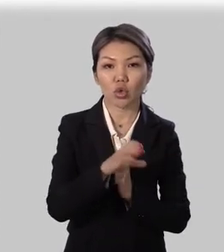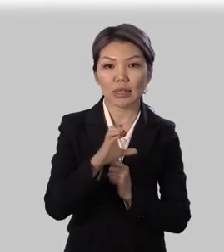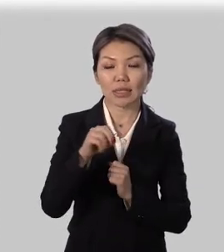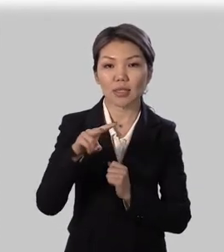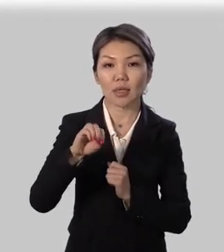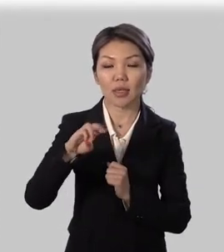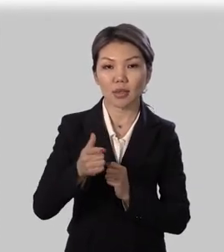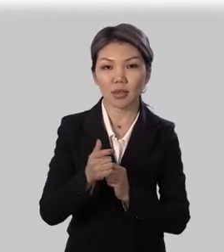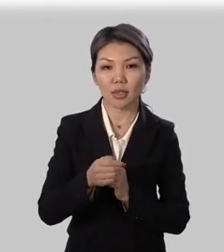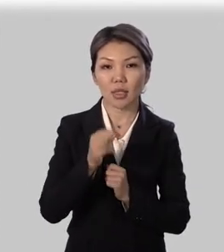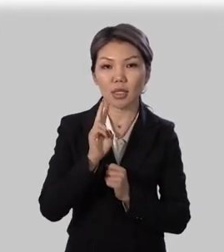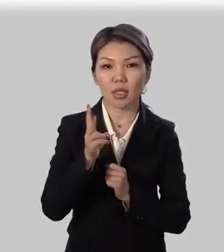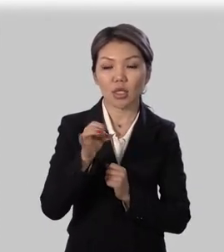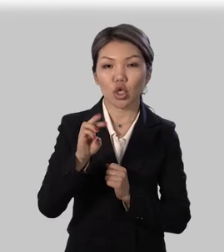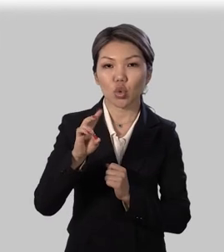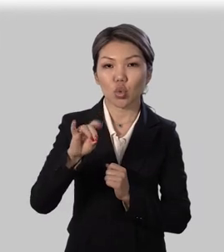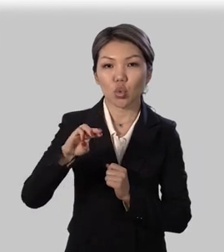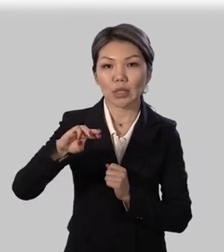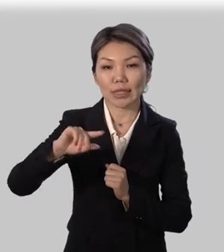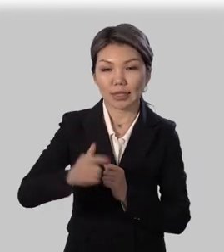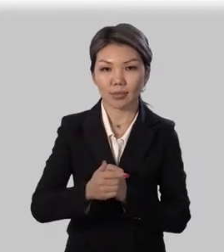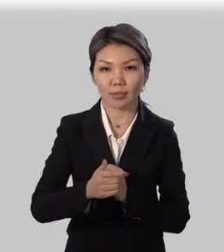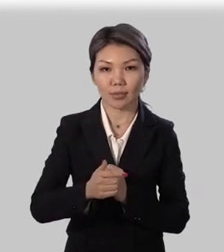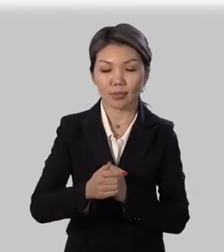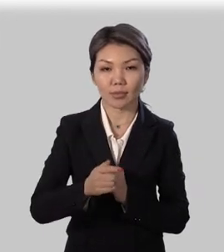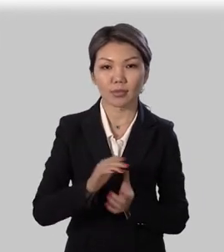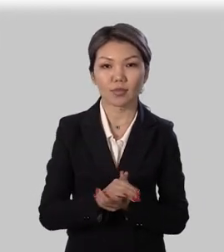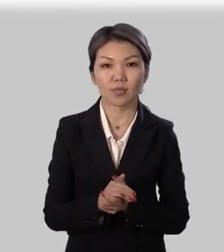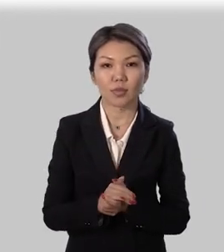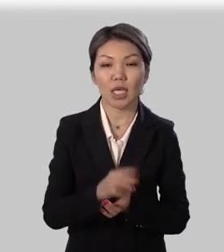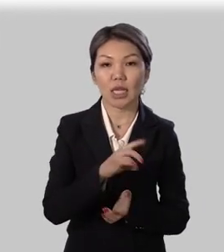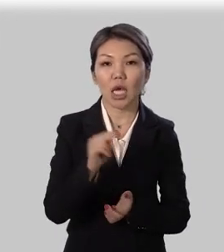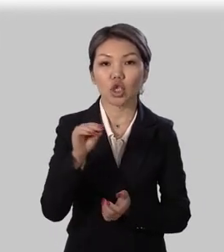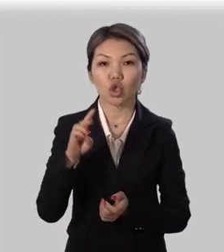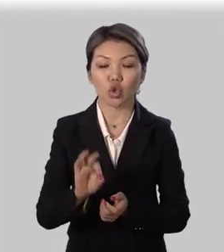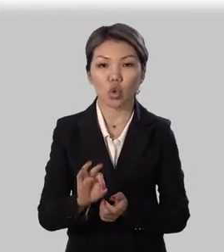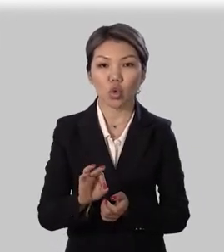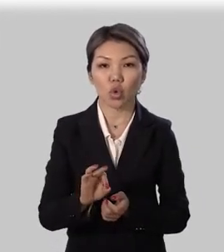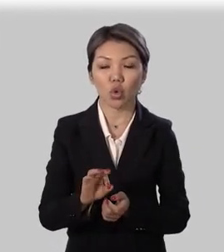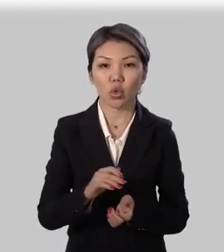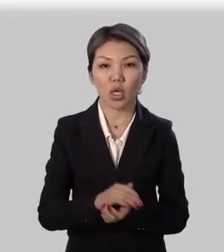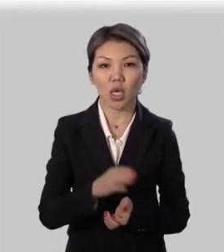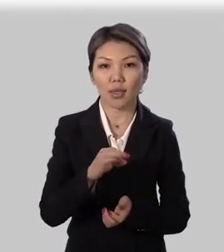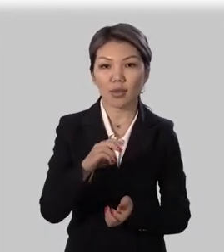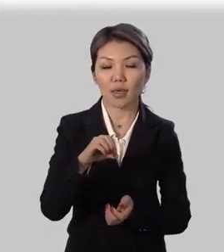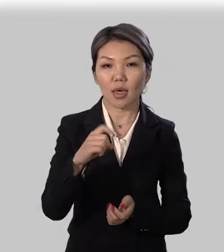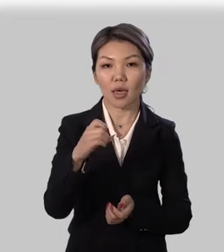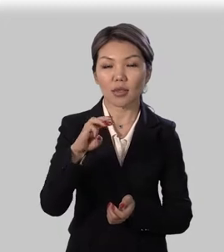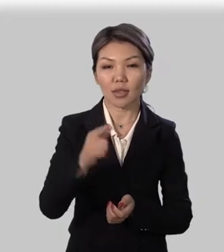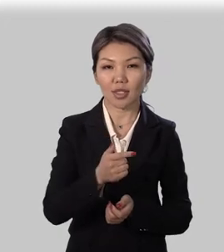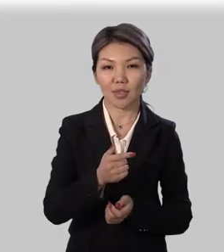крикнула что отдыхаешь на какой вопрос отвечает глагол отдыхаешь что